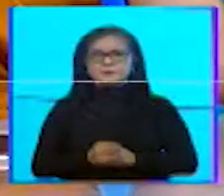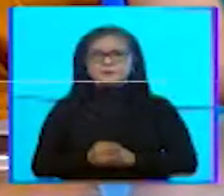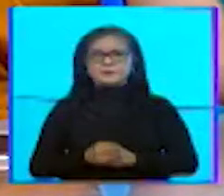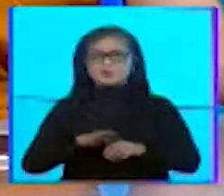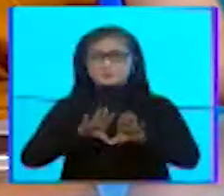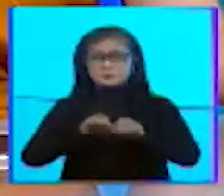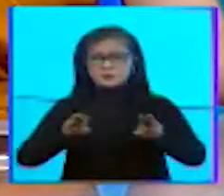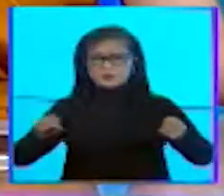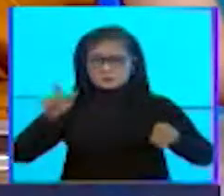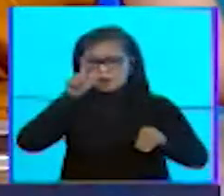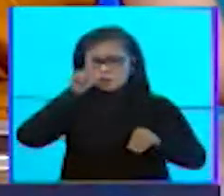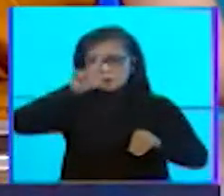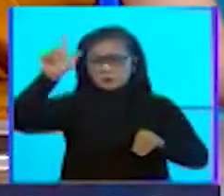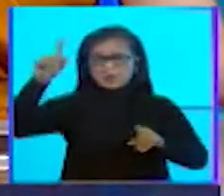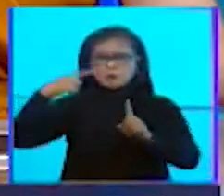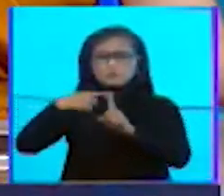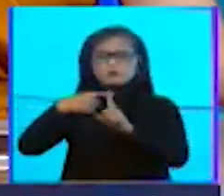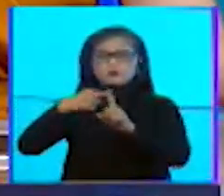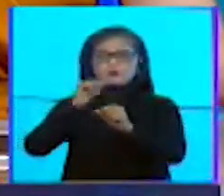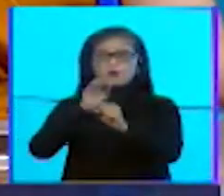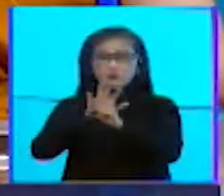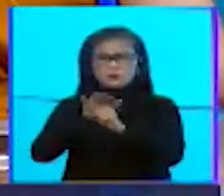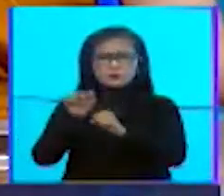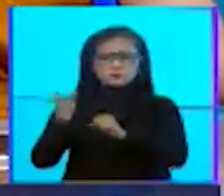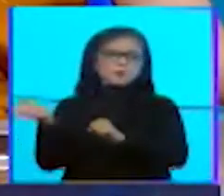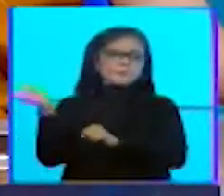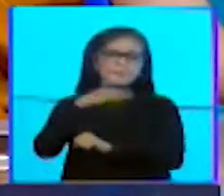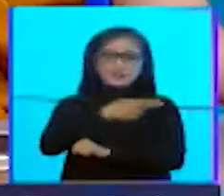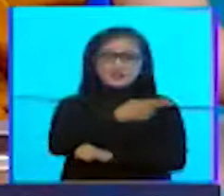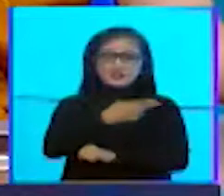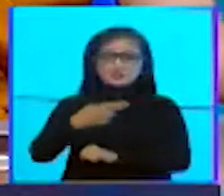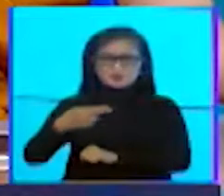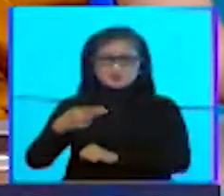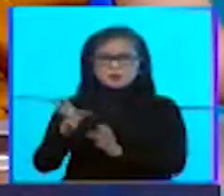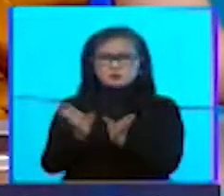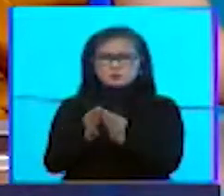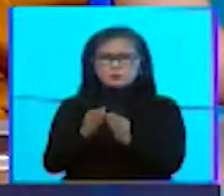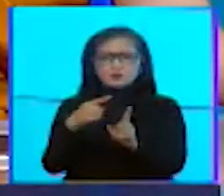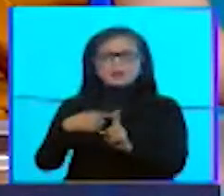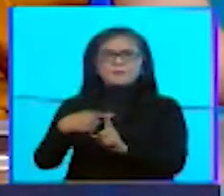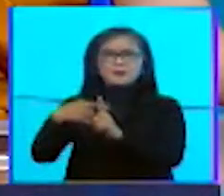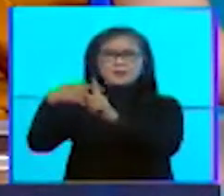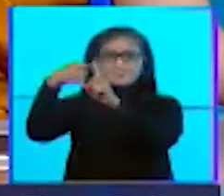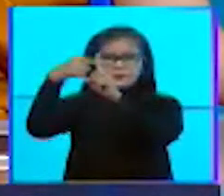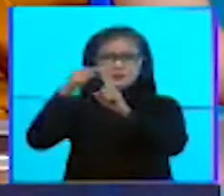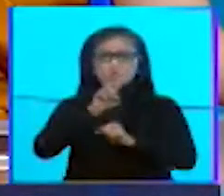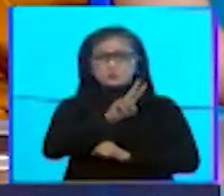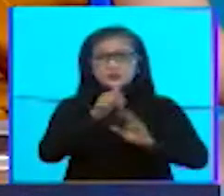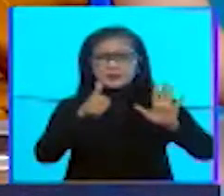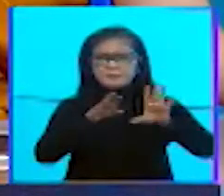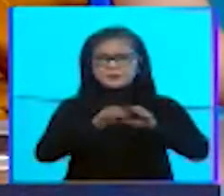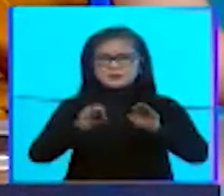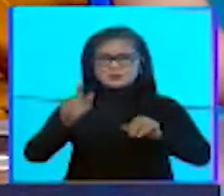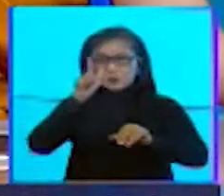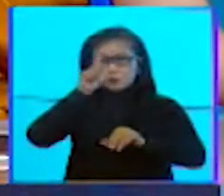Pekerja migran yang positif COVID-19 saat kembali ke tanah air jumlahnya kembali bertambah. 26 pekerja migran positif COVID-19 dirawat